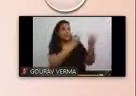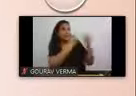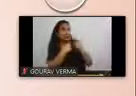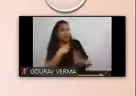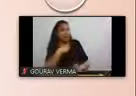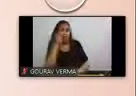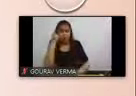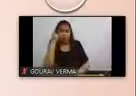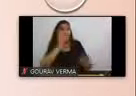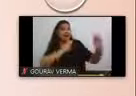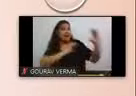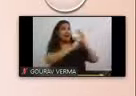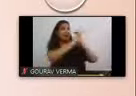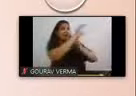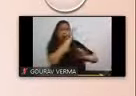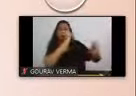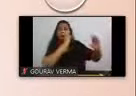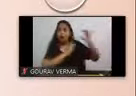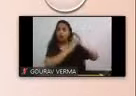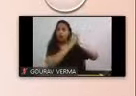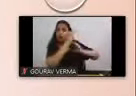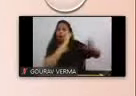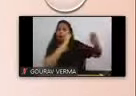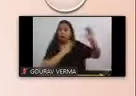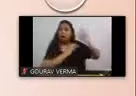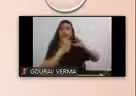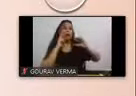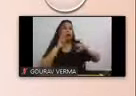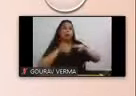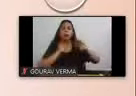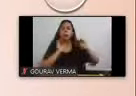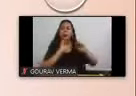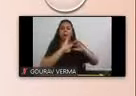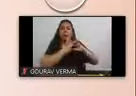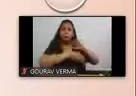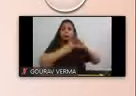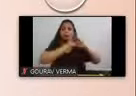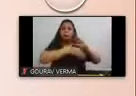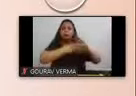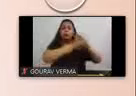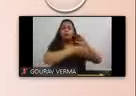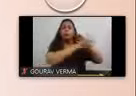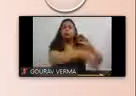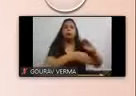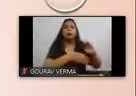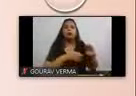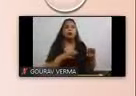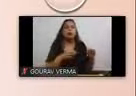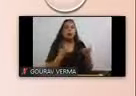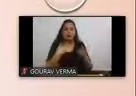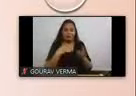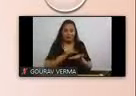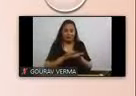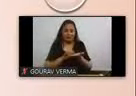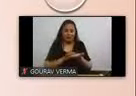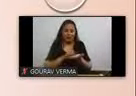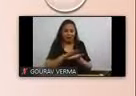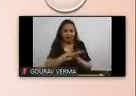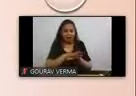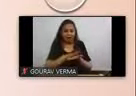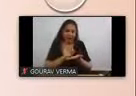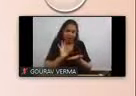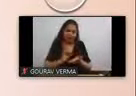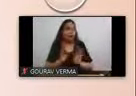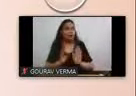समझ नहीं पा रहा किसी तरीके से, जरूरी नहीं हमारे बच्चे, बहुत बार उनको टैक्टाइल पिक्चर्स पहले से तैयार करके